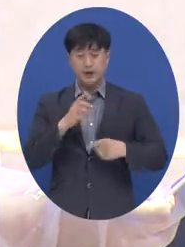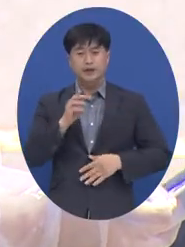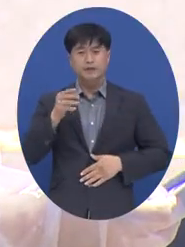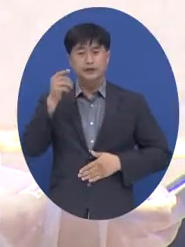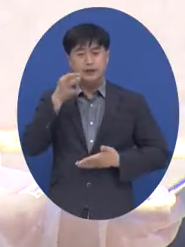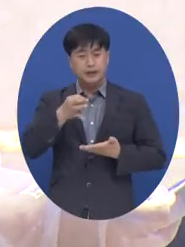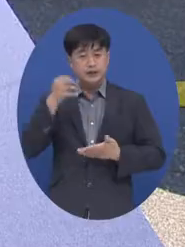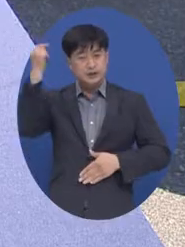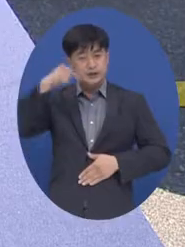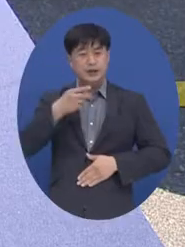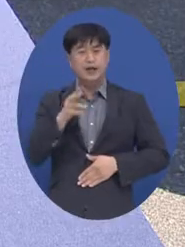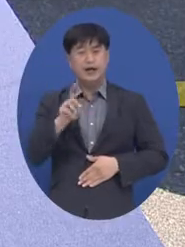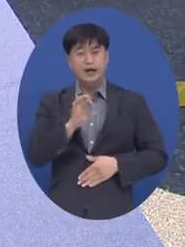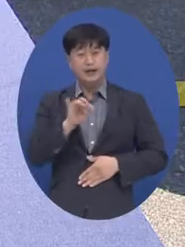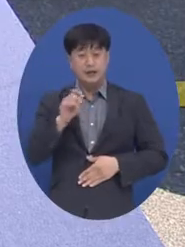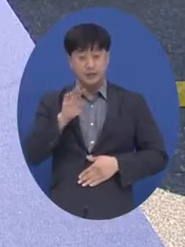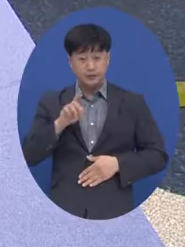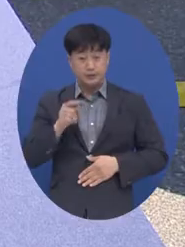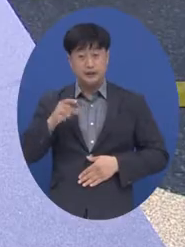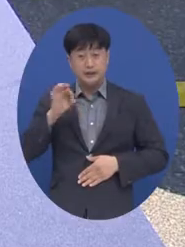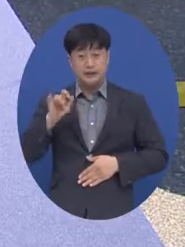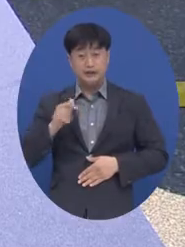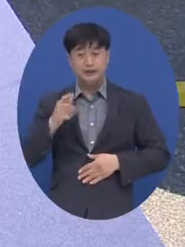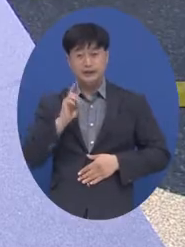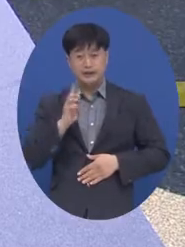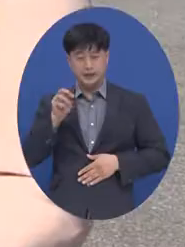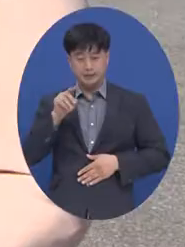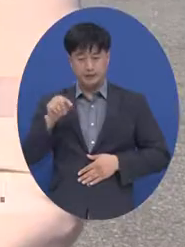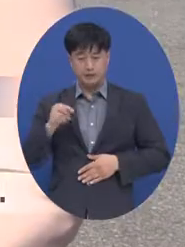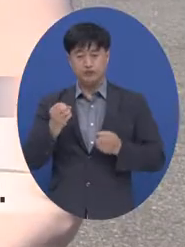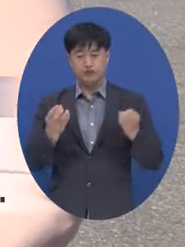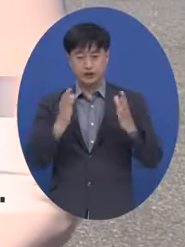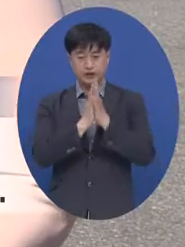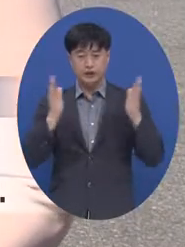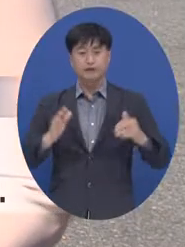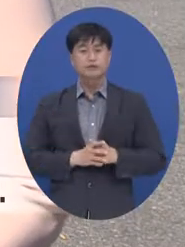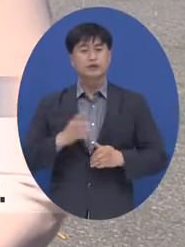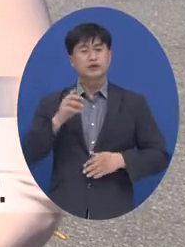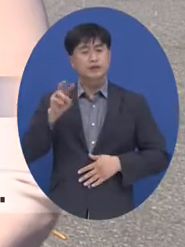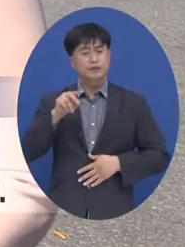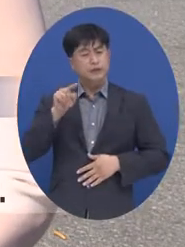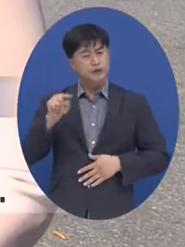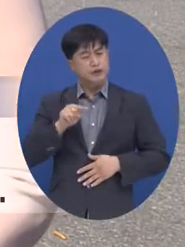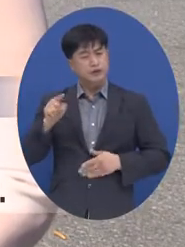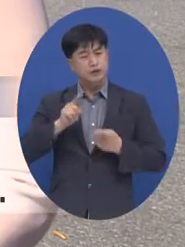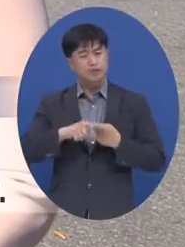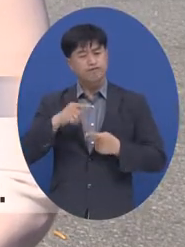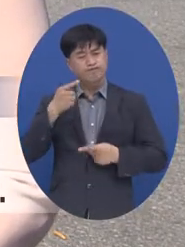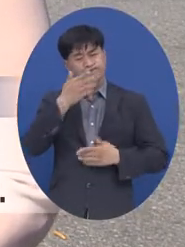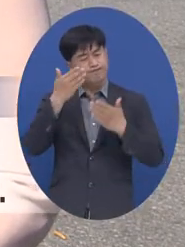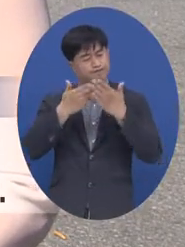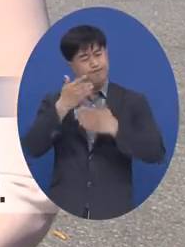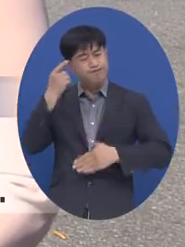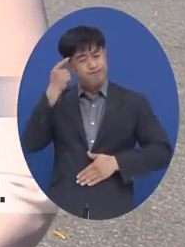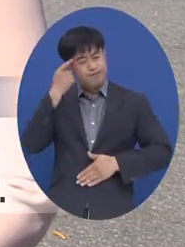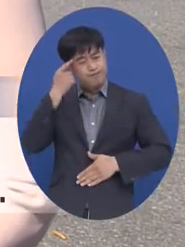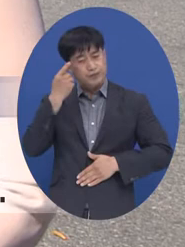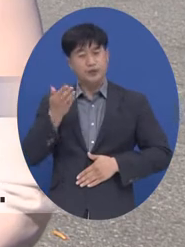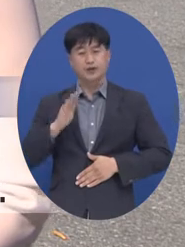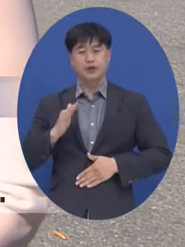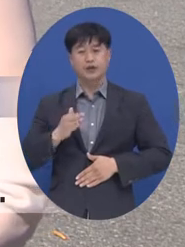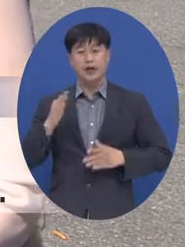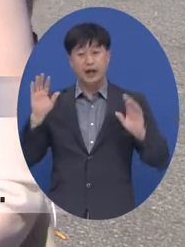느끼는 라이브 인 dmg 축제가 열렸습니다 김제 에 대해서 막연하게 알고 있었는데 id 간 같이 서로